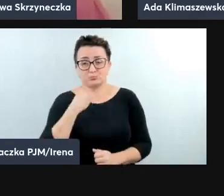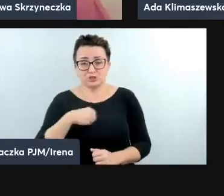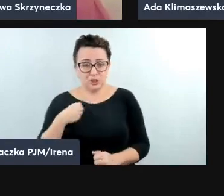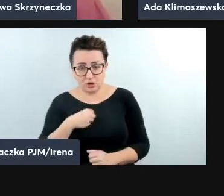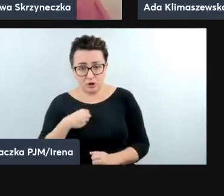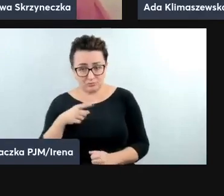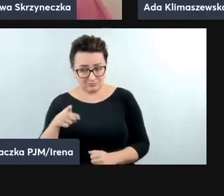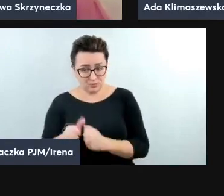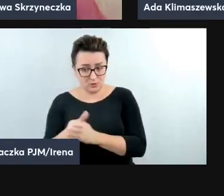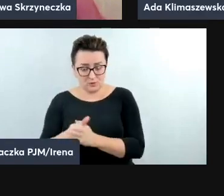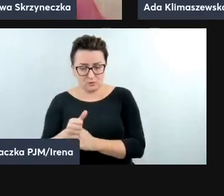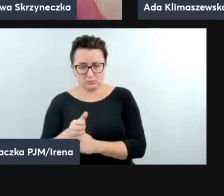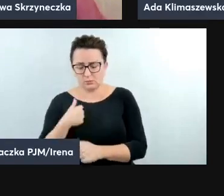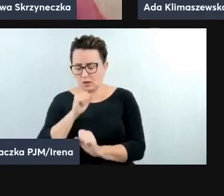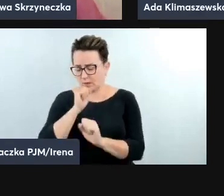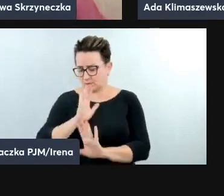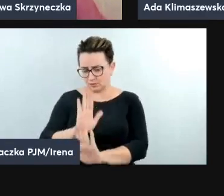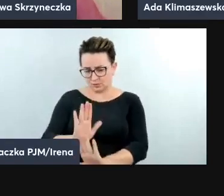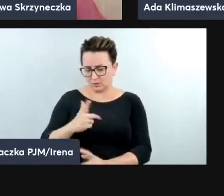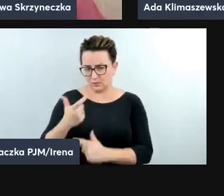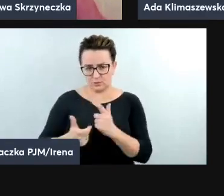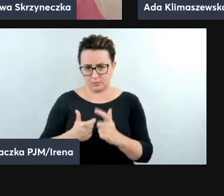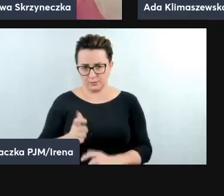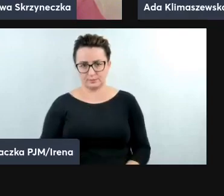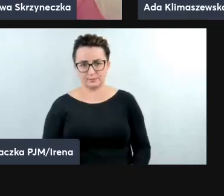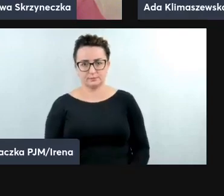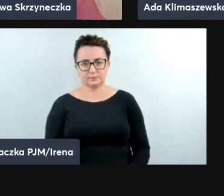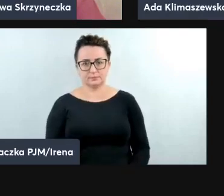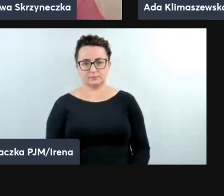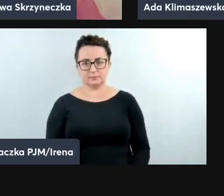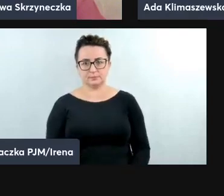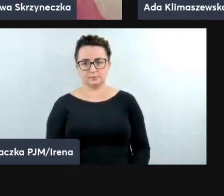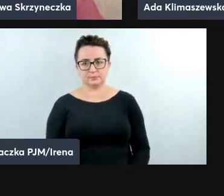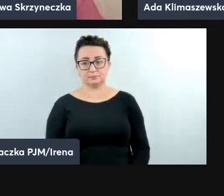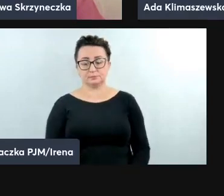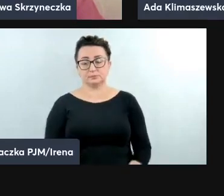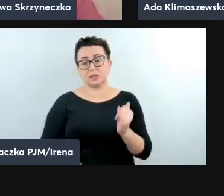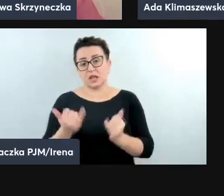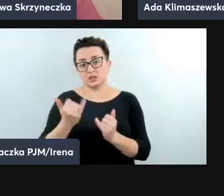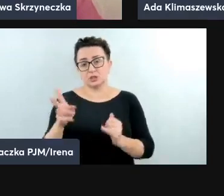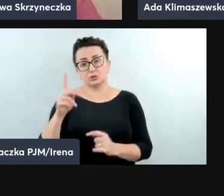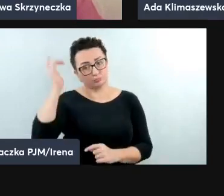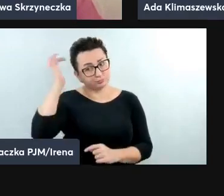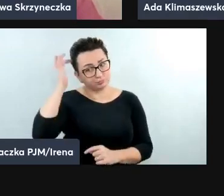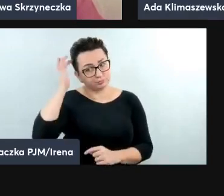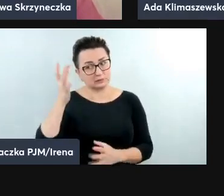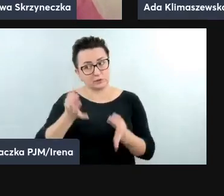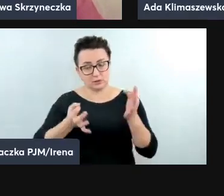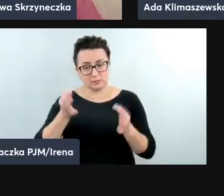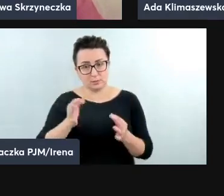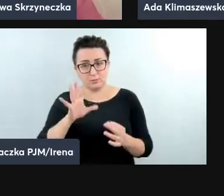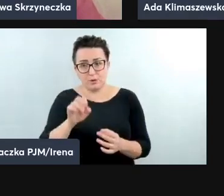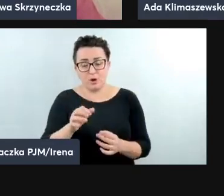nie? Więc jakby ktoś miał taką wątpliwość w głowie, bo nie ma tu po prostu dobrego rozwiązania uniwersalnego,